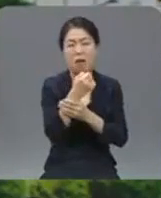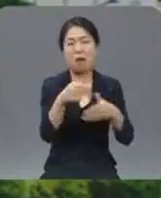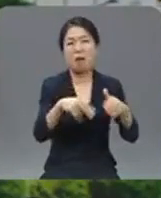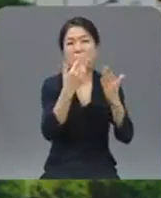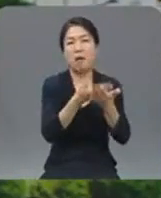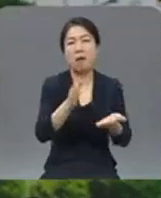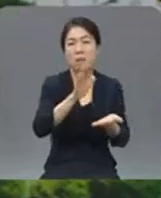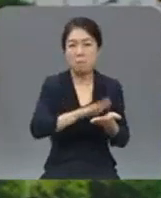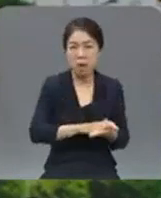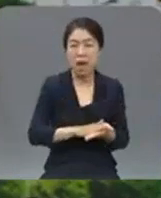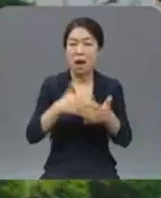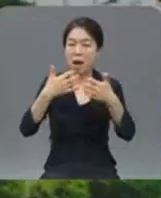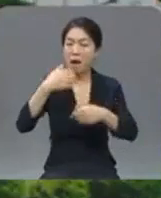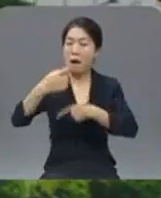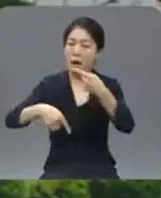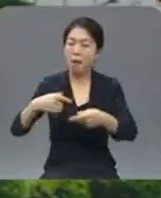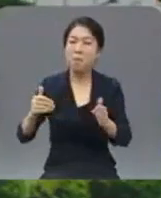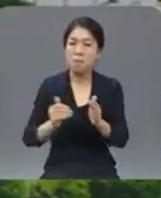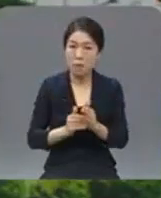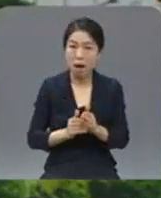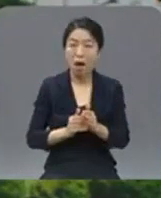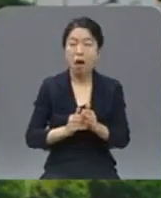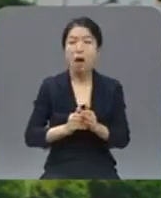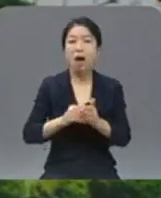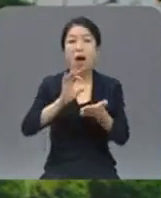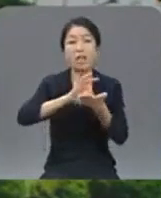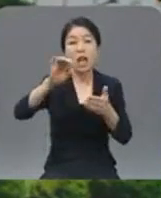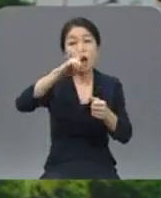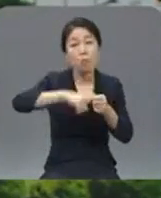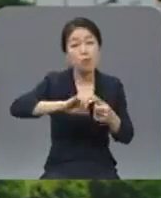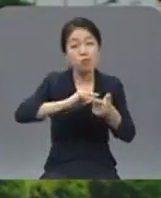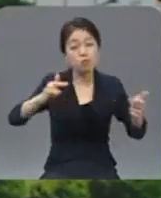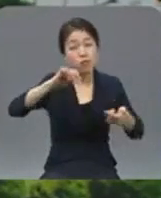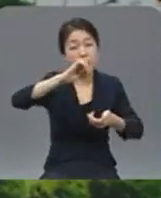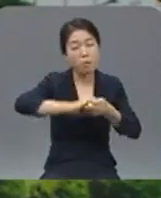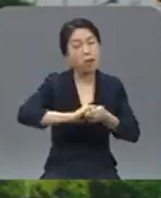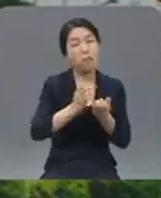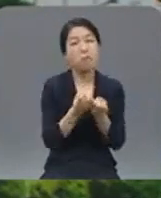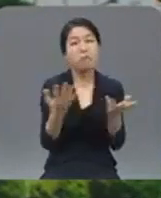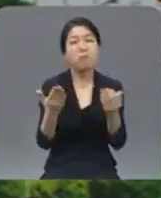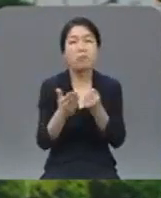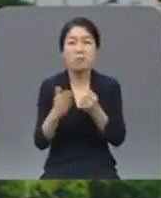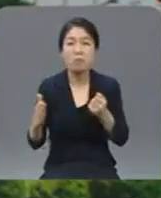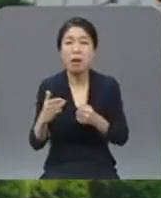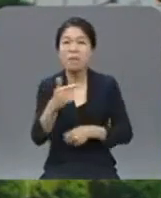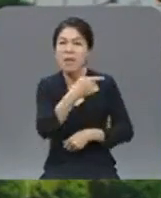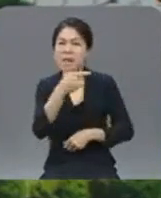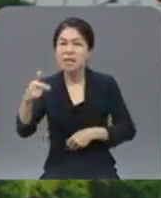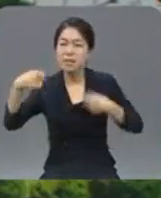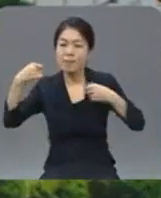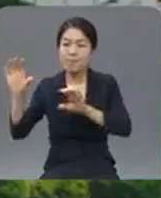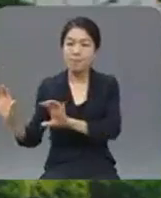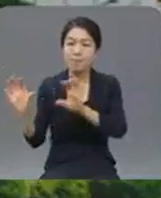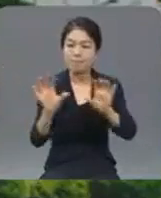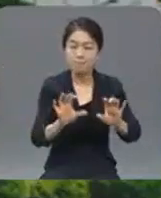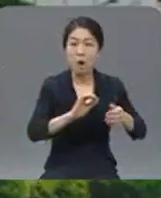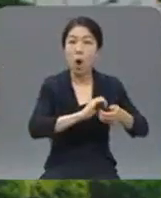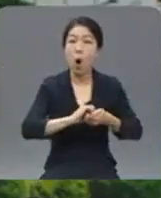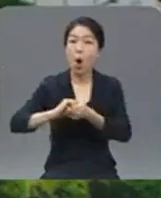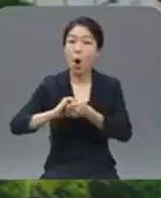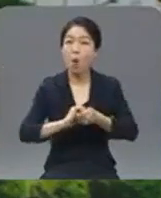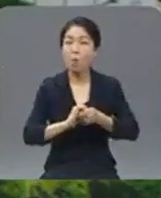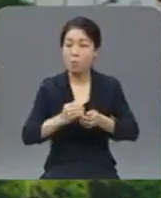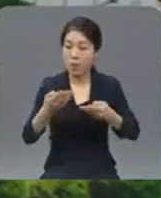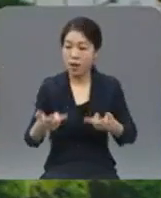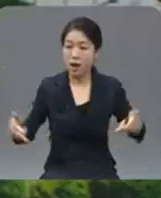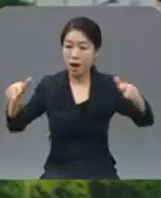공연장비도 개선했는데요 다목적 공연장이란 한계는 어쩔 수 없어서 대규모 공연을 위한 오페라 하우스도 필요해